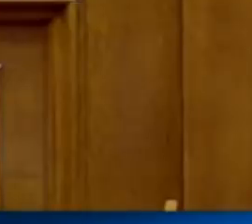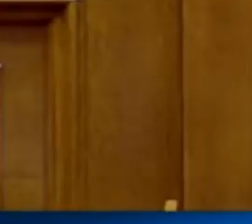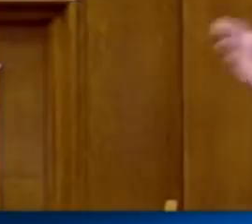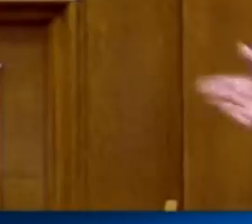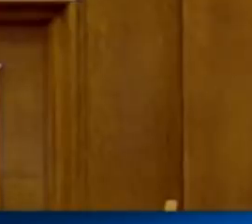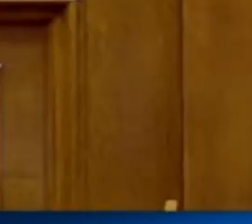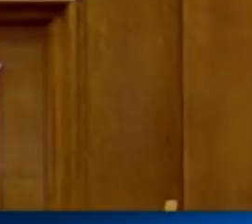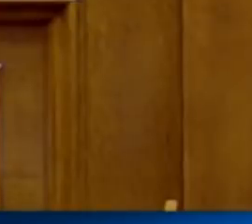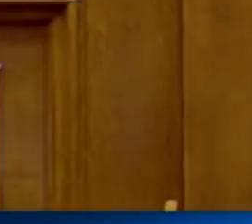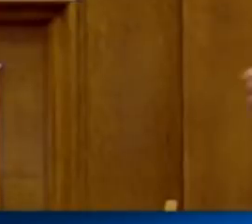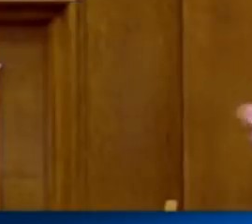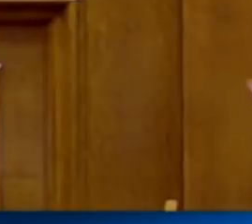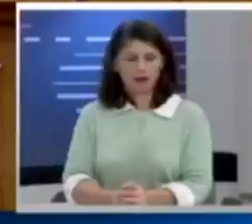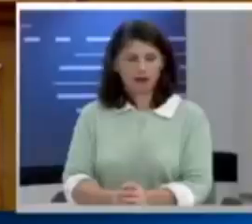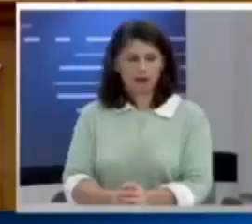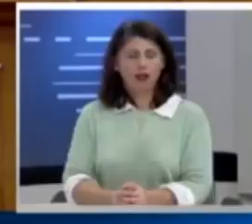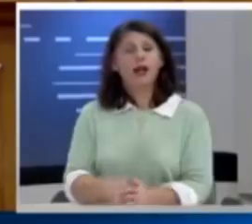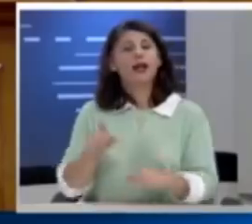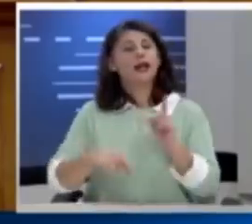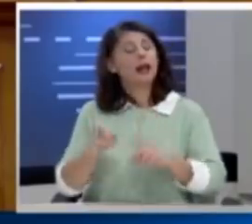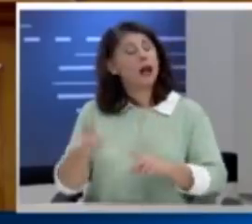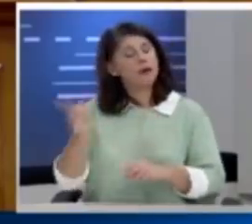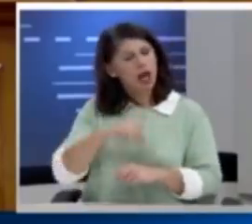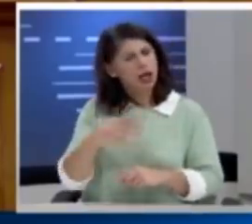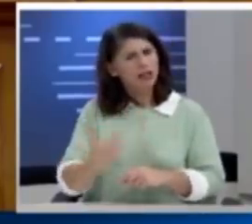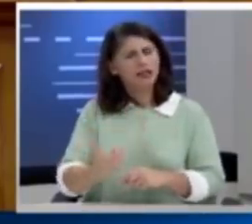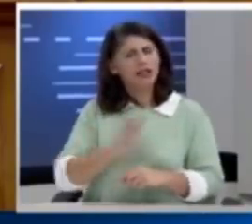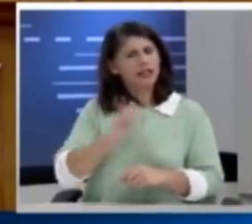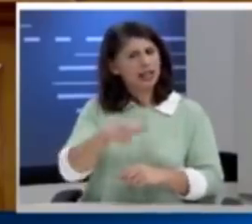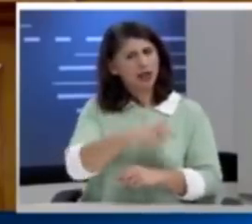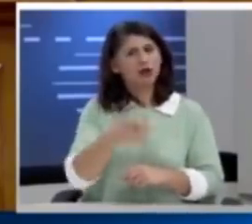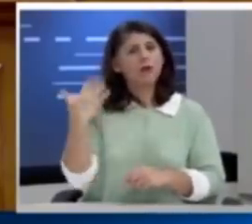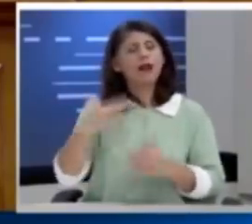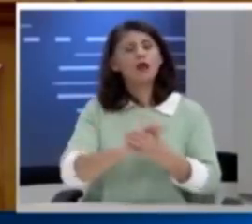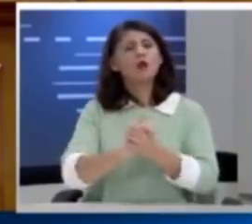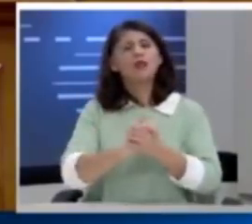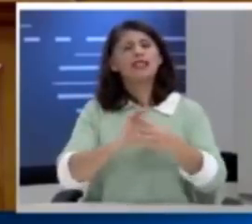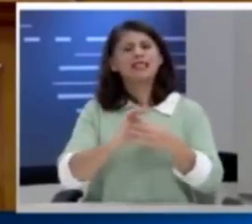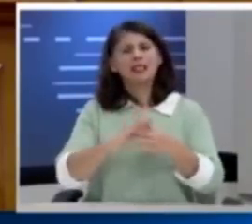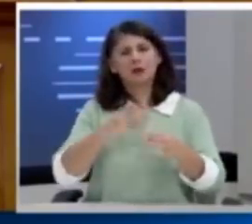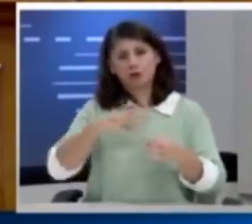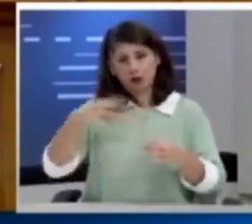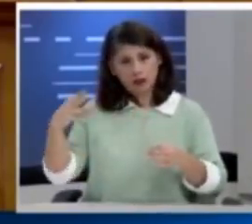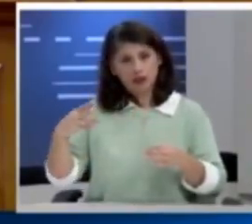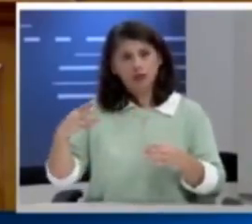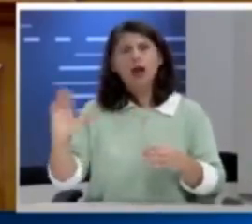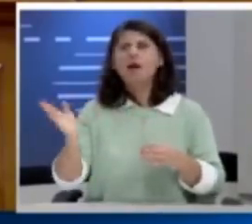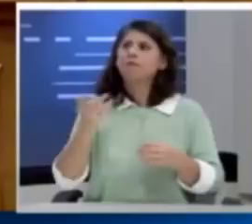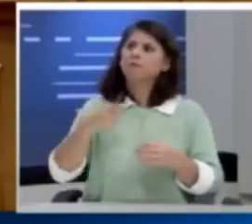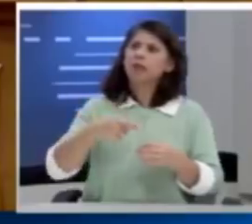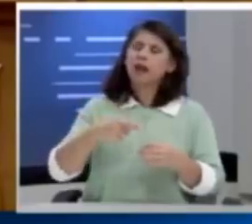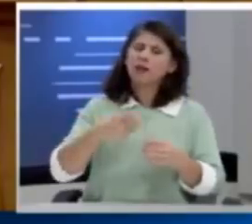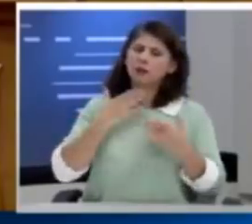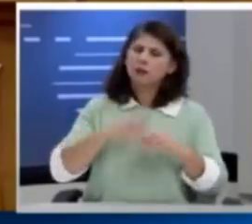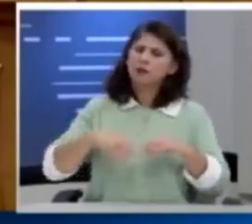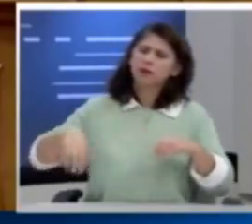στελέχοι βέβαια και του συνασπισμού του δικού σας κόμματος, του παλιού συνασπισμού ΣΥΡΙΖΑ, που αφού περιπλανήθηκαν